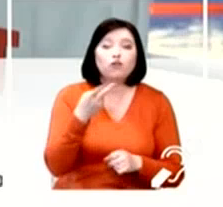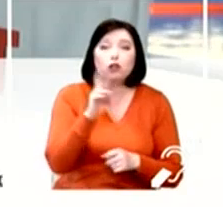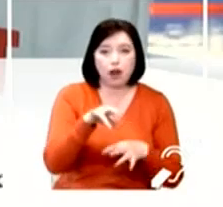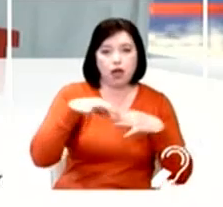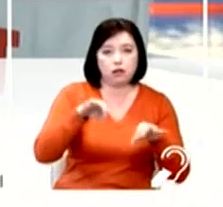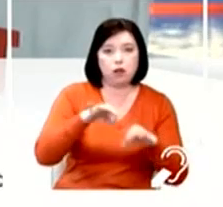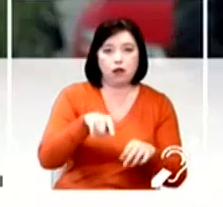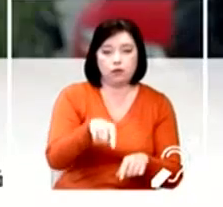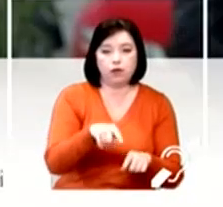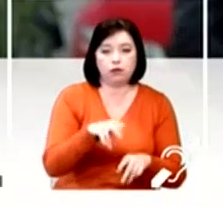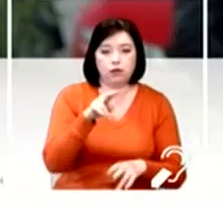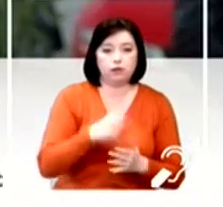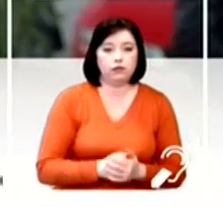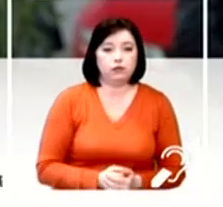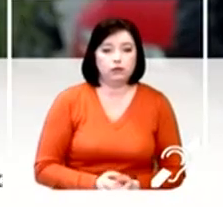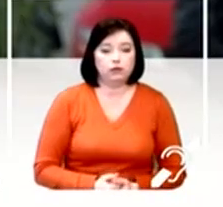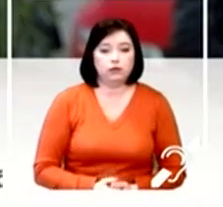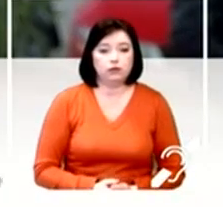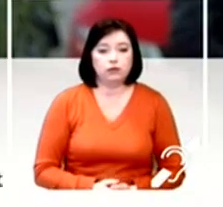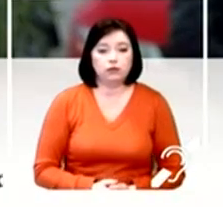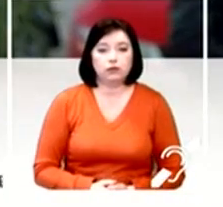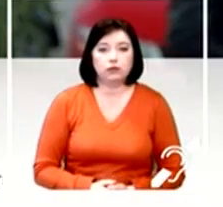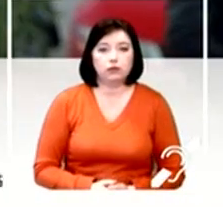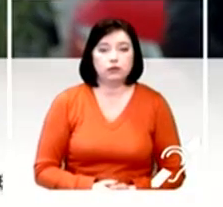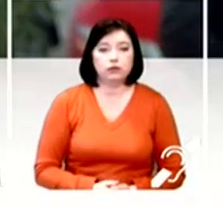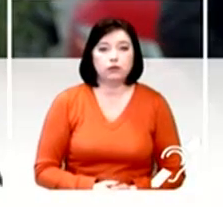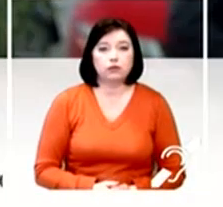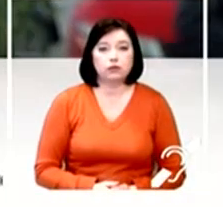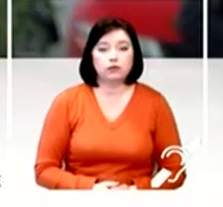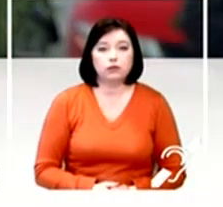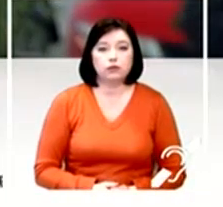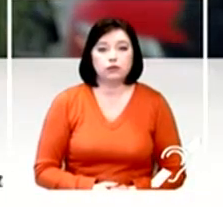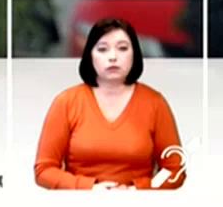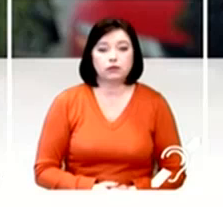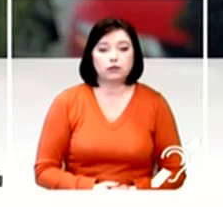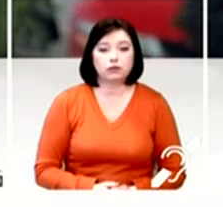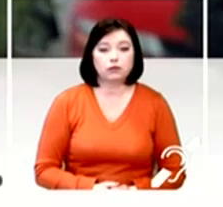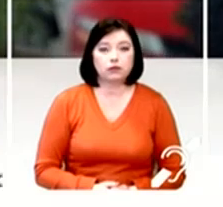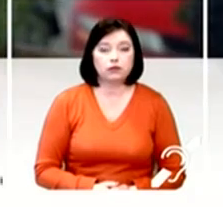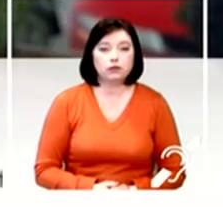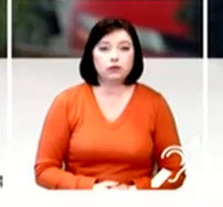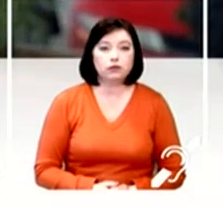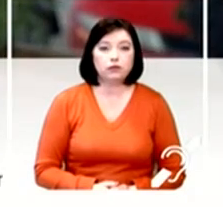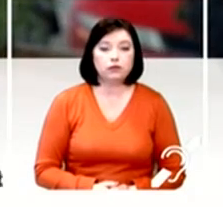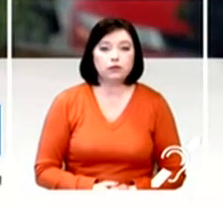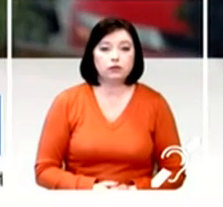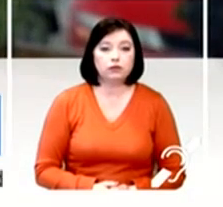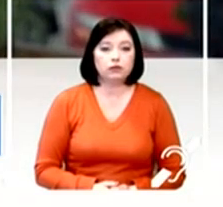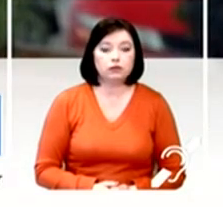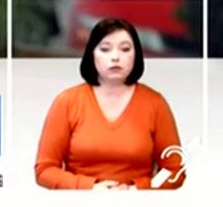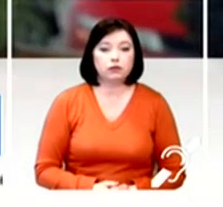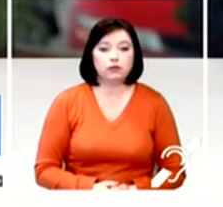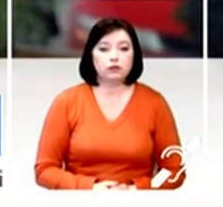sectorul transporturi. Este ζήτημα politicii, που από τη μια απλόχερα προνόμια και επιδοτήσεις για